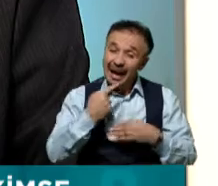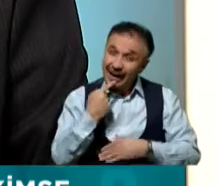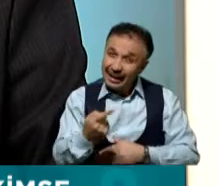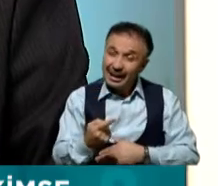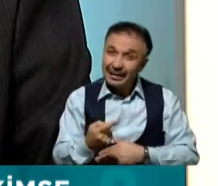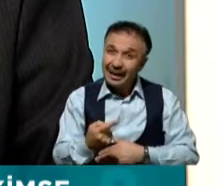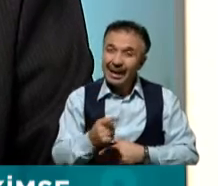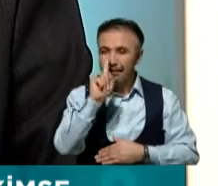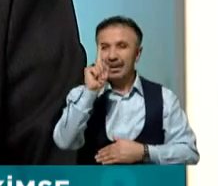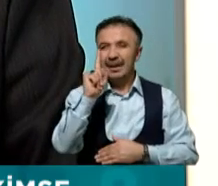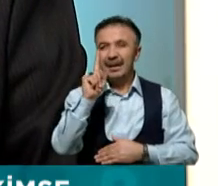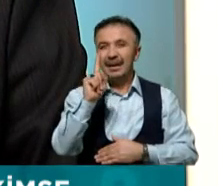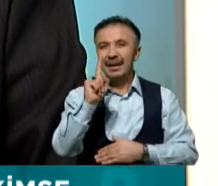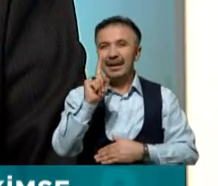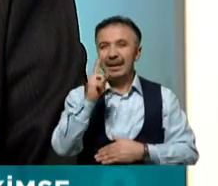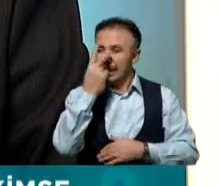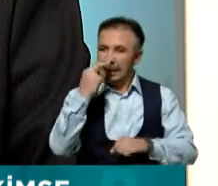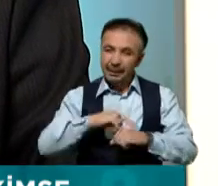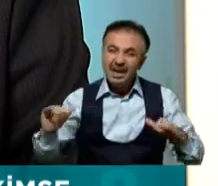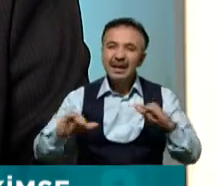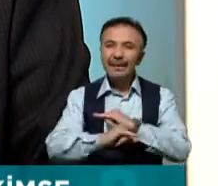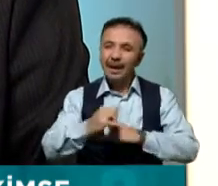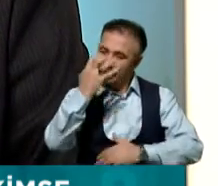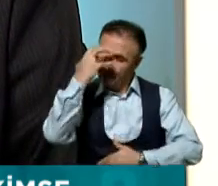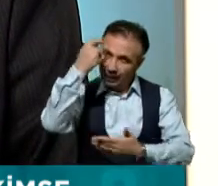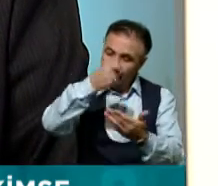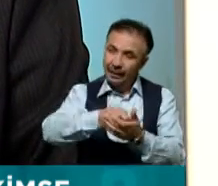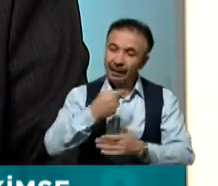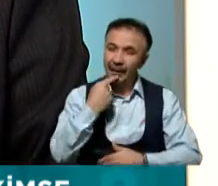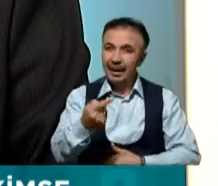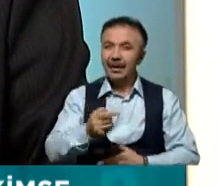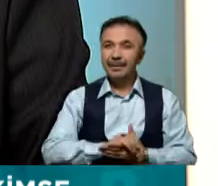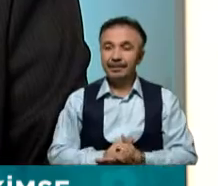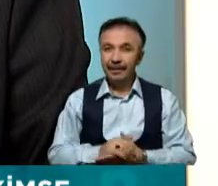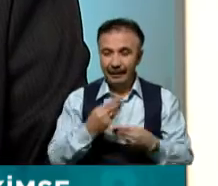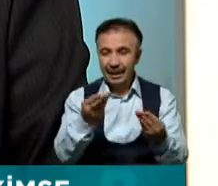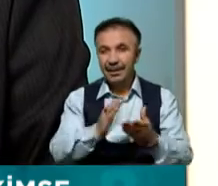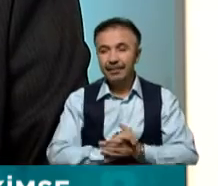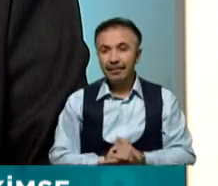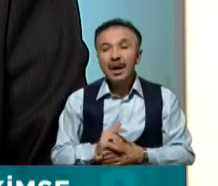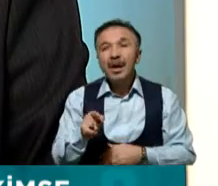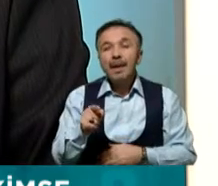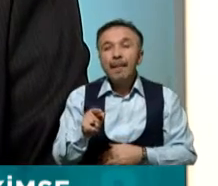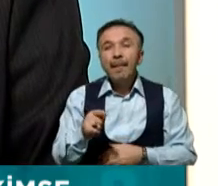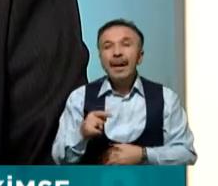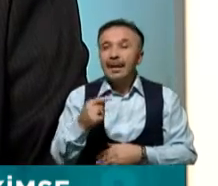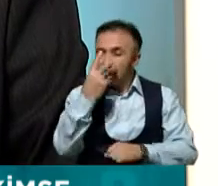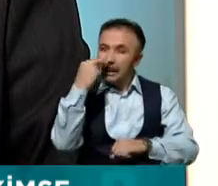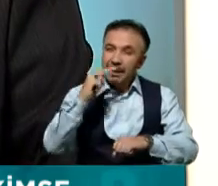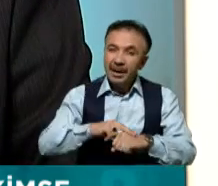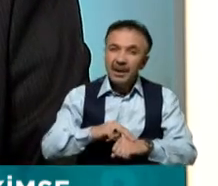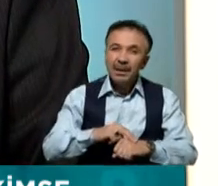gerekir. Ama kardeşimiz anladığım kadarıyla diyor ki, ben bir yemin ettim. Mesela vallahi